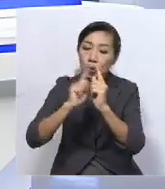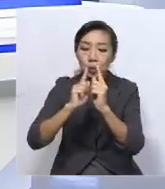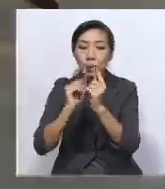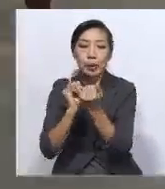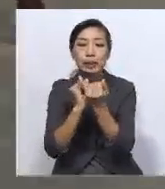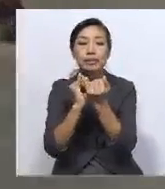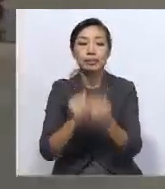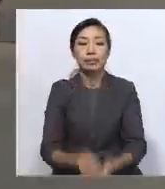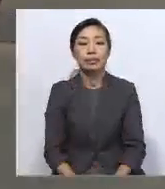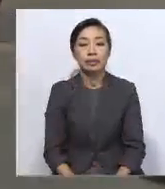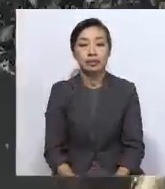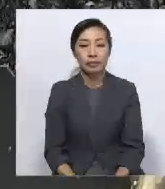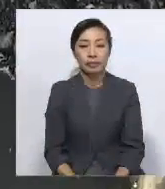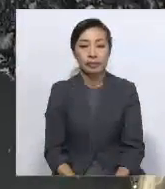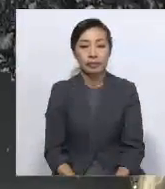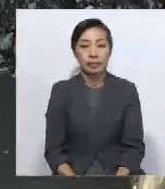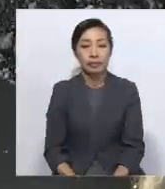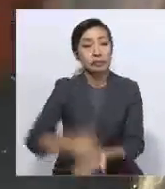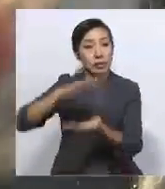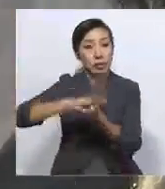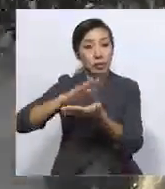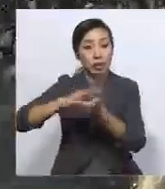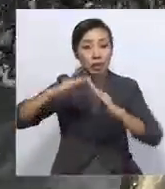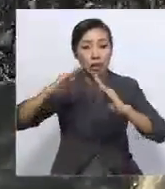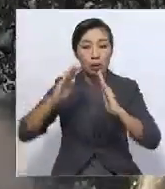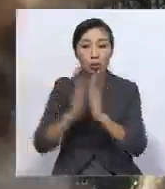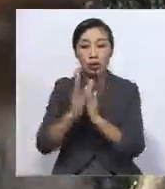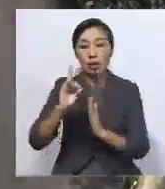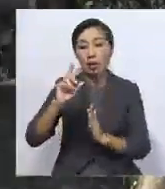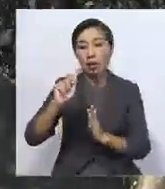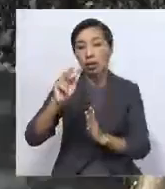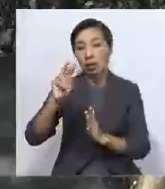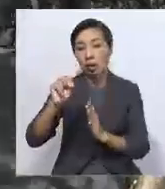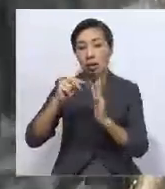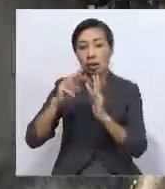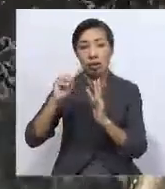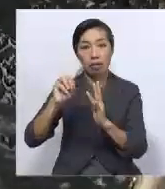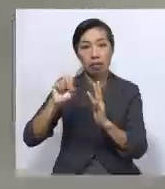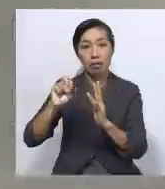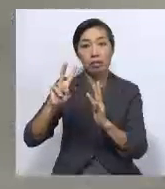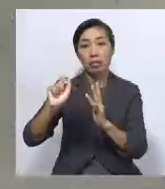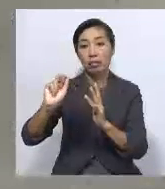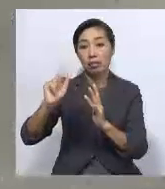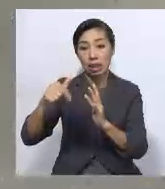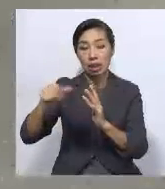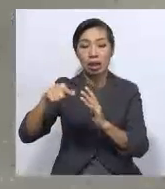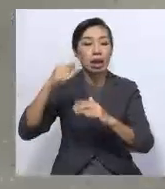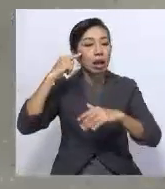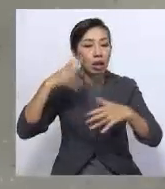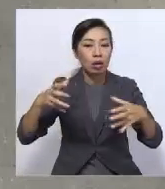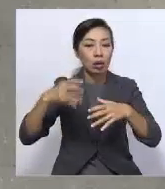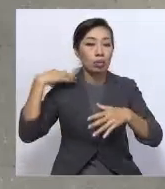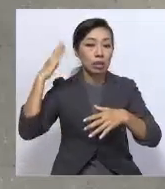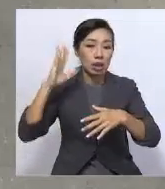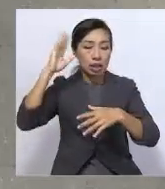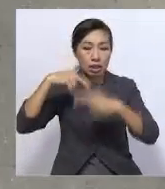ค่ะซึ่งบรรยากาศที่โรงเรียนวัดดอนเมืองทหารอากาศอุทิศนะคะหน่วยพระราชทานและประชาชนจิตอาสาเราทำความดีด้ว